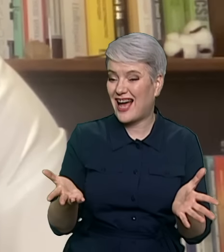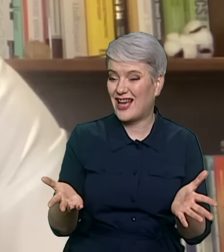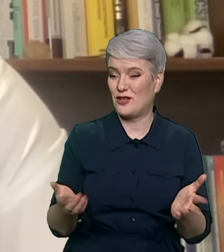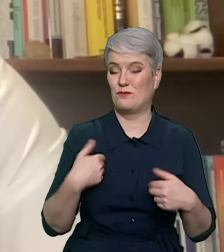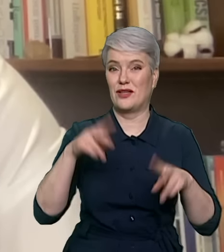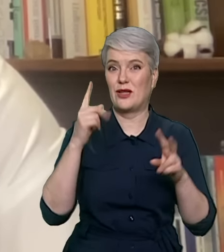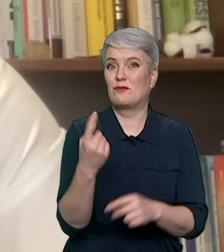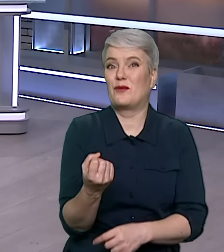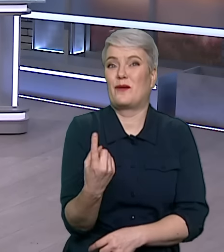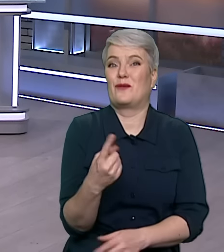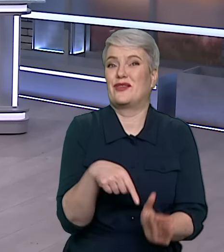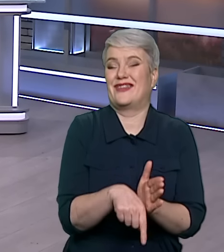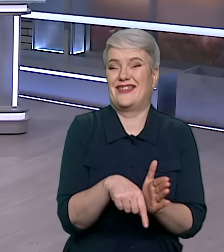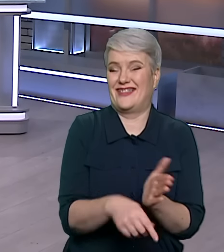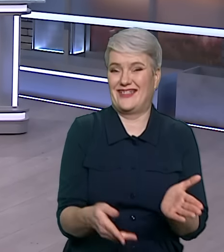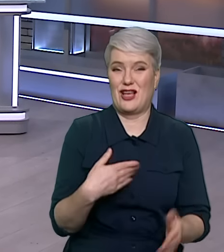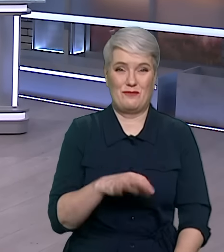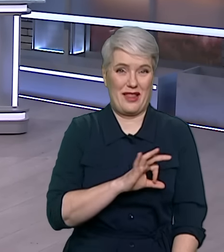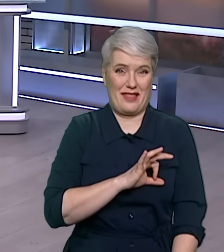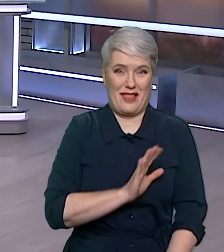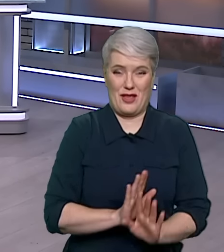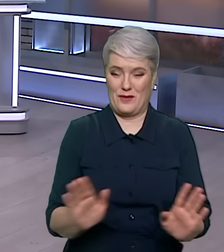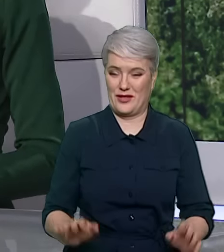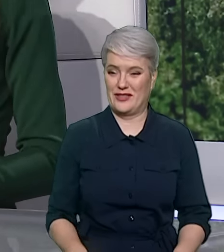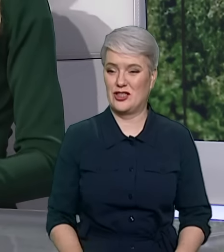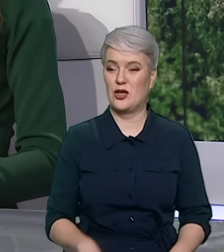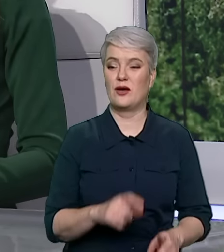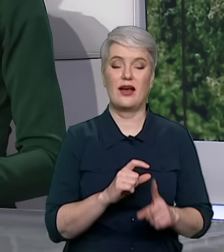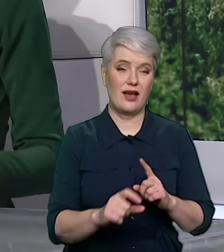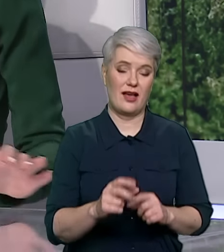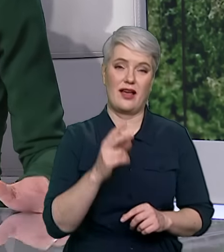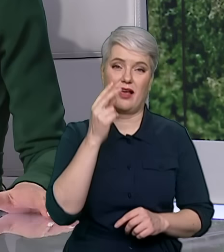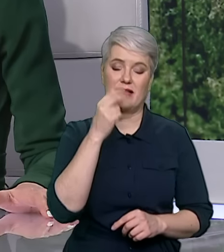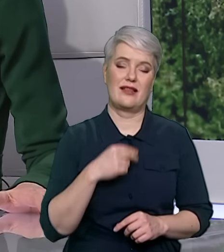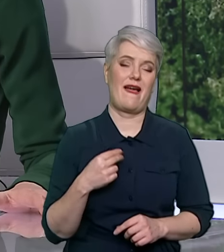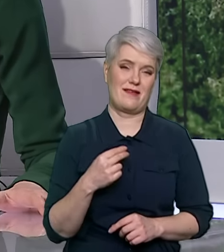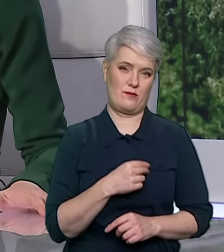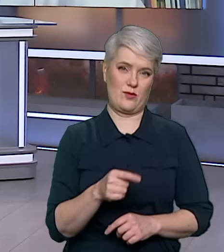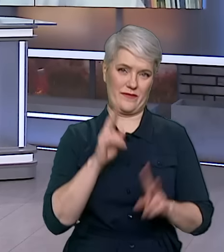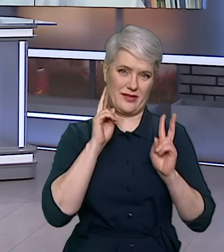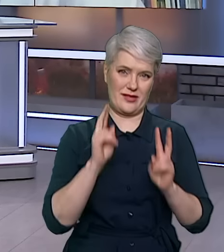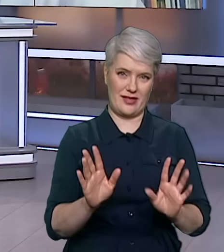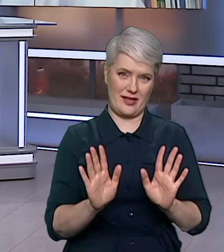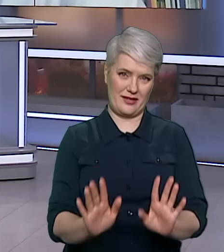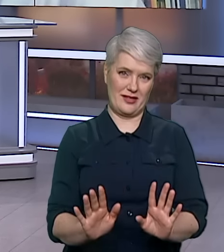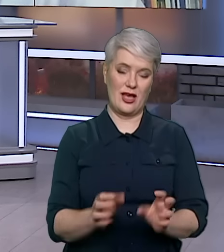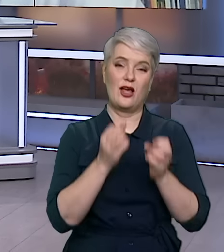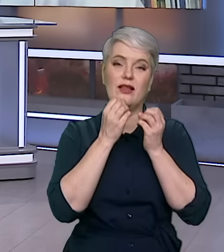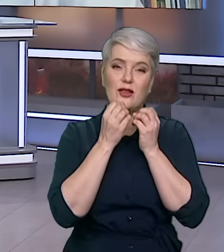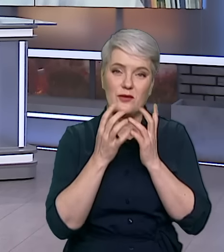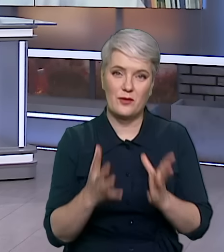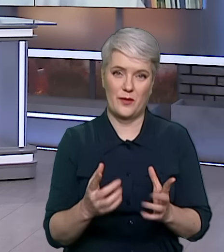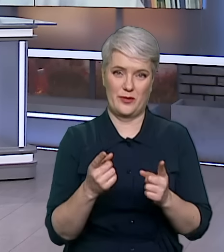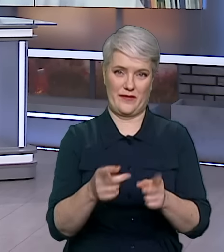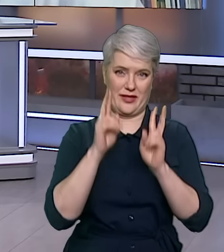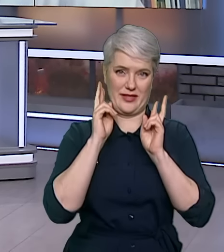ми не знаємо 111-ту статтю, ми не юристи. І слава Богу, що ви її не знаєте. Це добре, що ви її не знаєте,